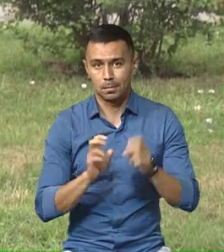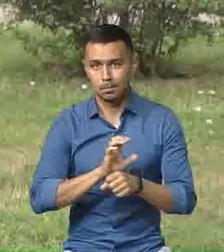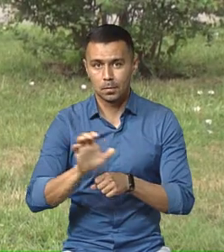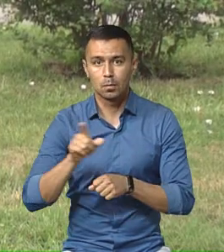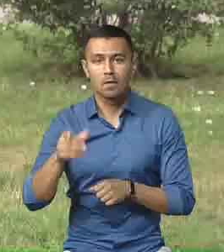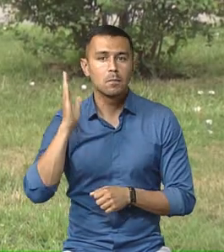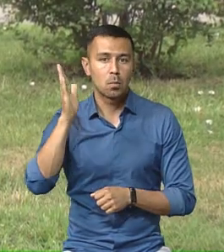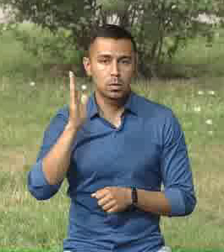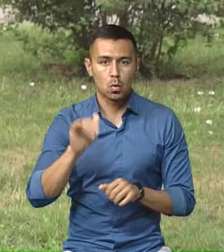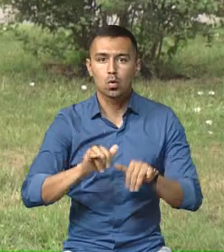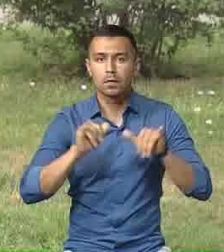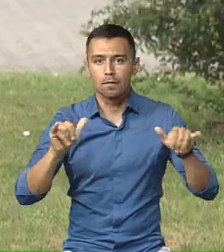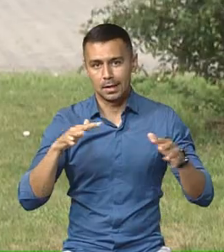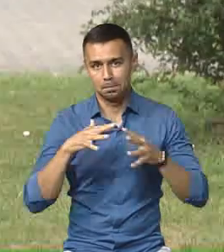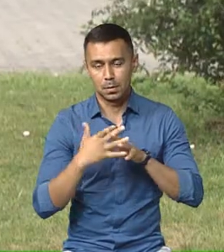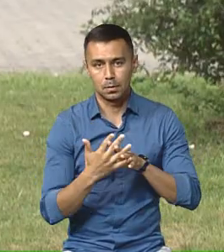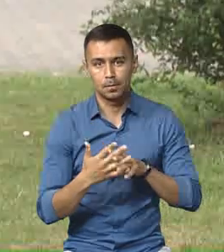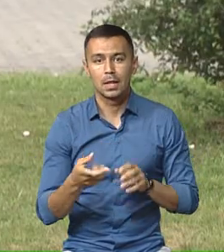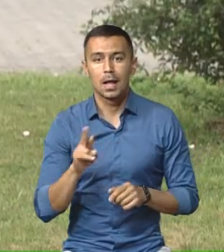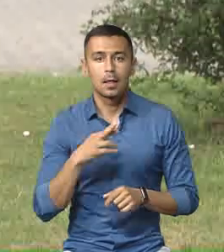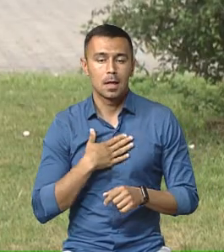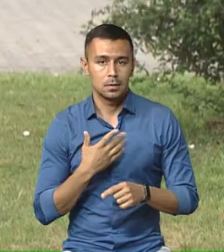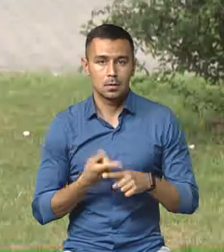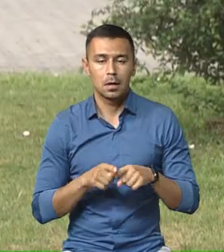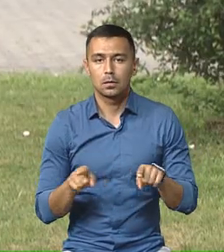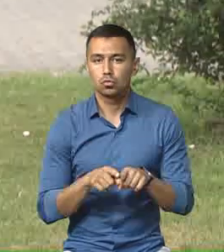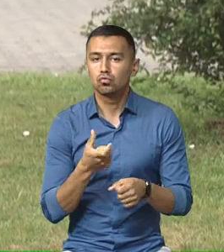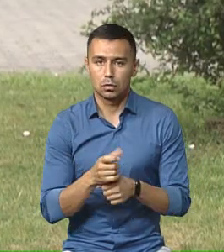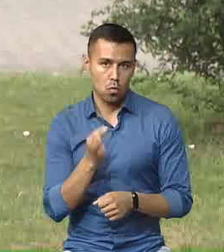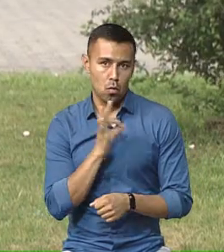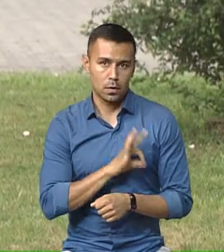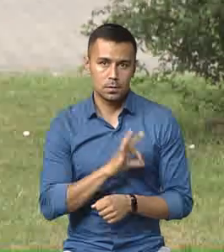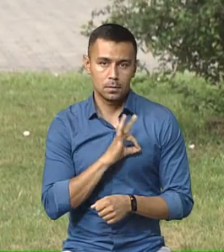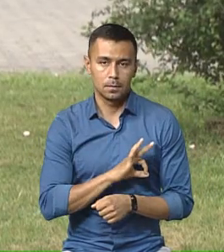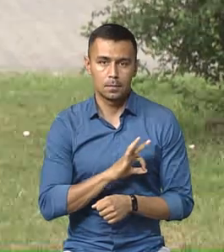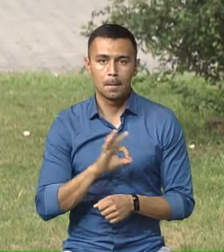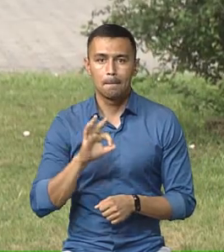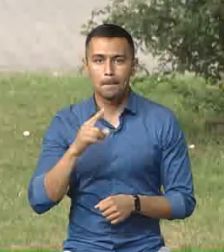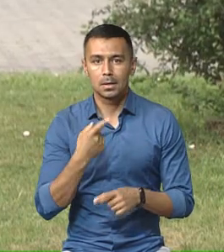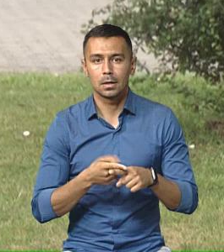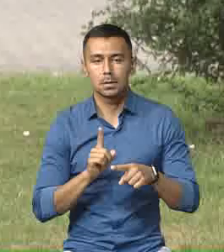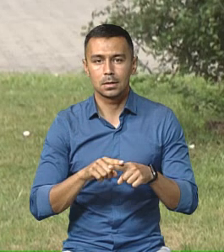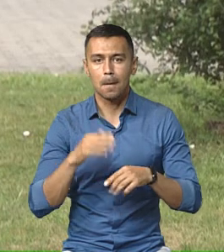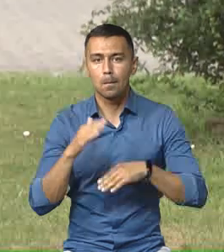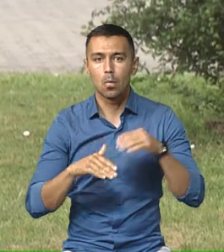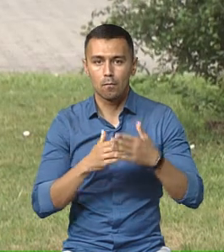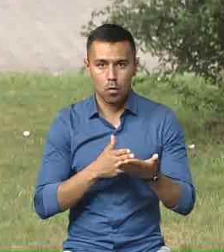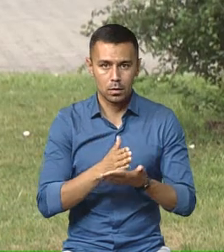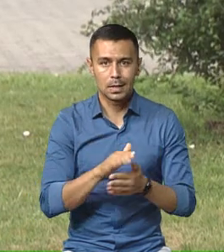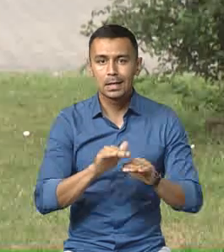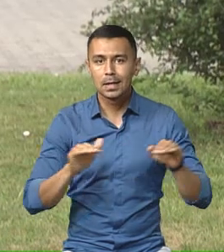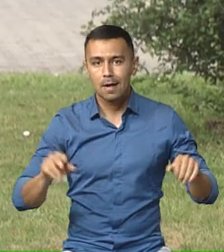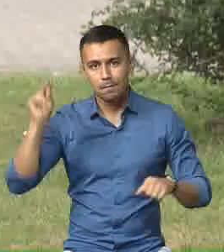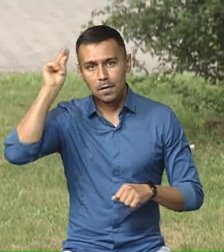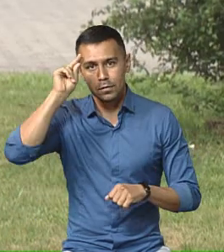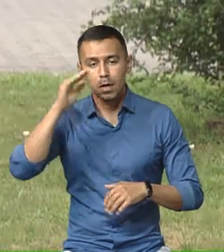ті в майбутньому розвивали село. Для нас це теж дуже корисно. Ну, перше, це профорієнтація. Діти